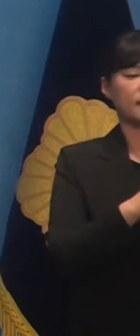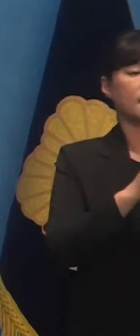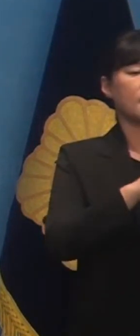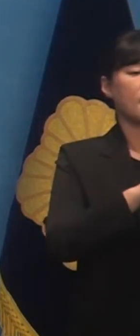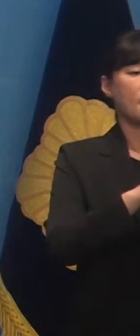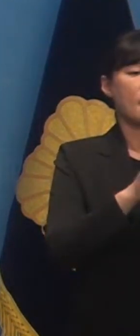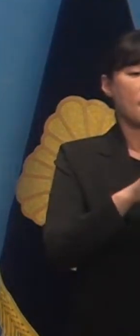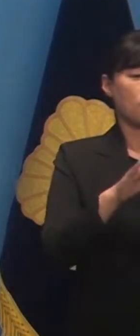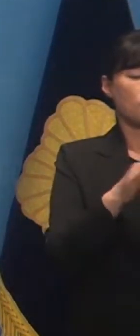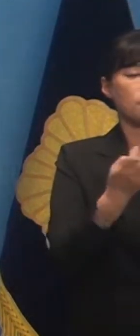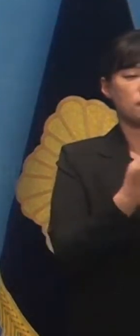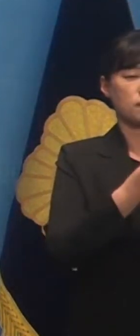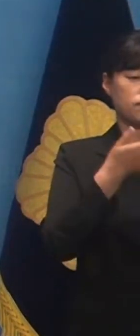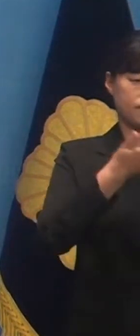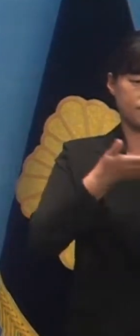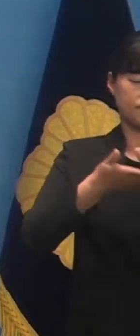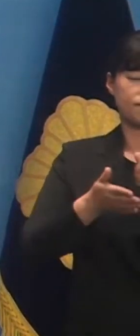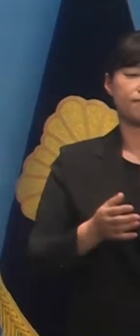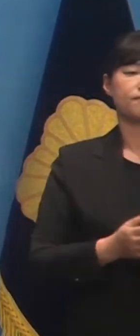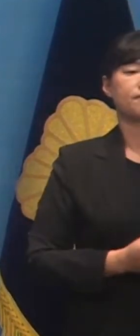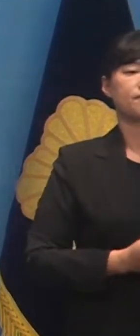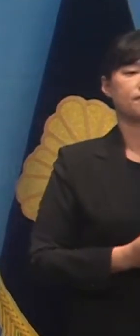촉구합니다.